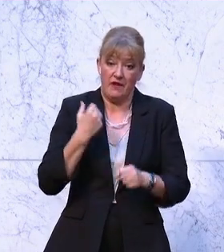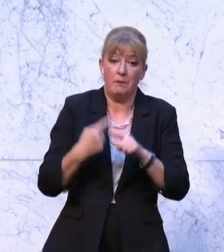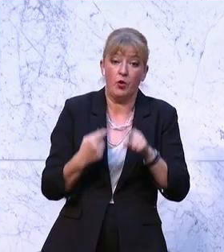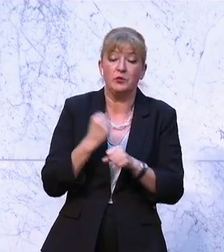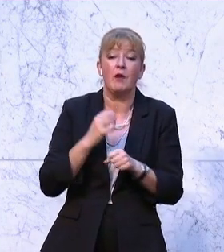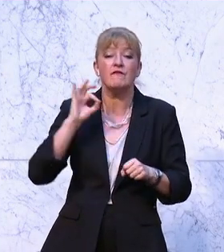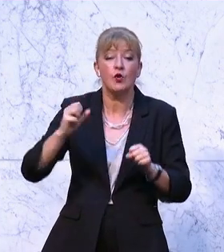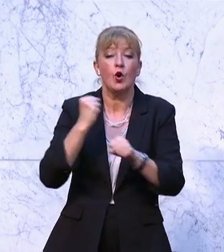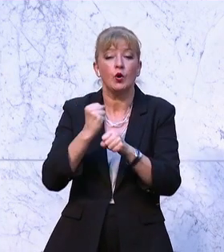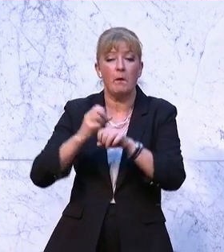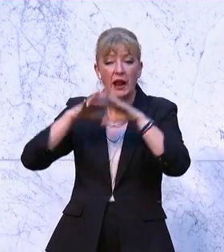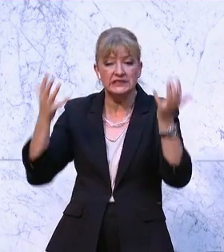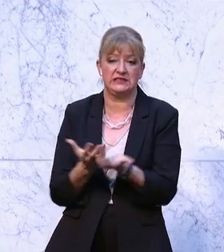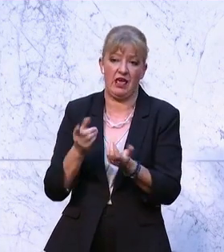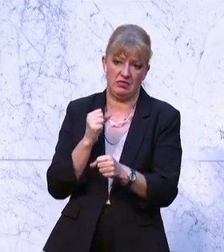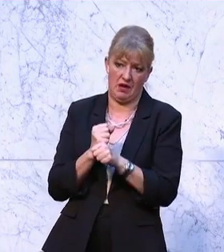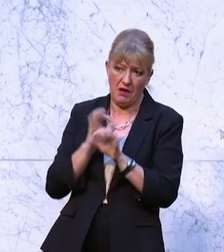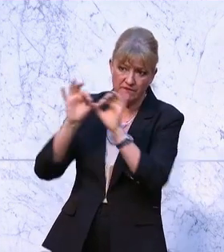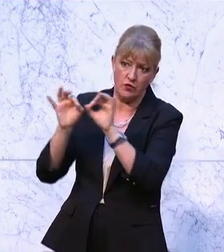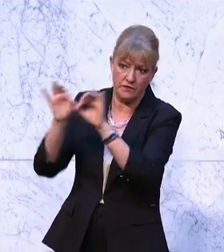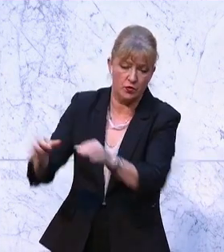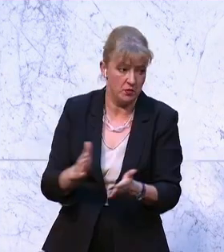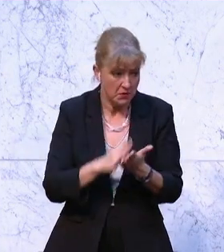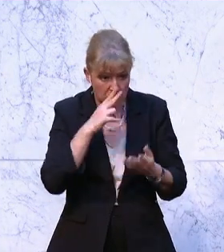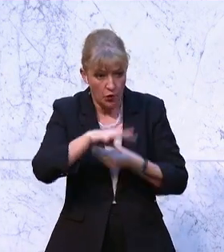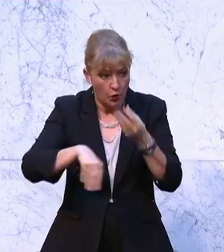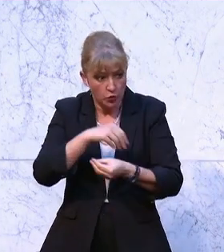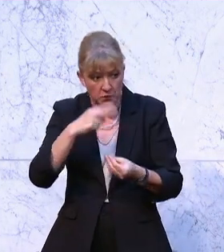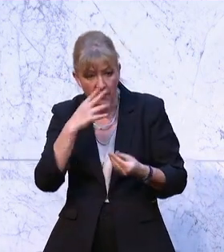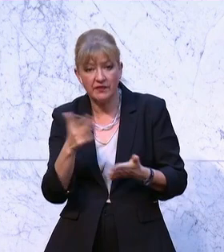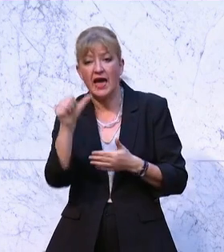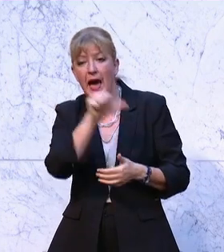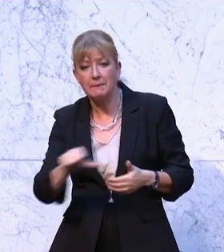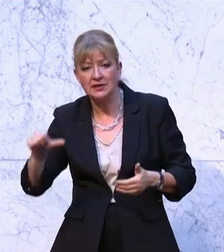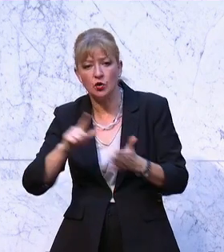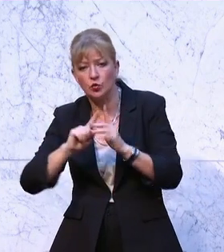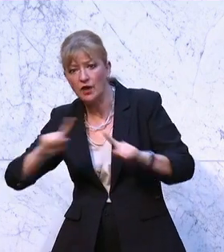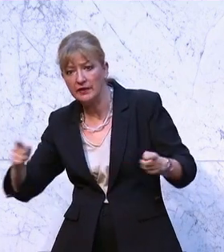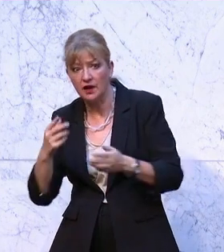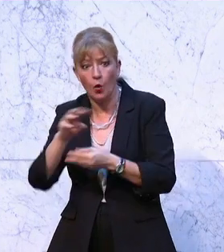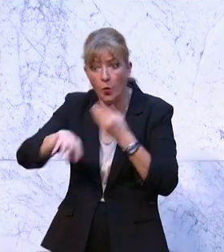die Globalisten gemacht. Schauen Sie sich die Umsatzsprünge von Amazon und Co.